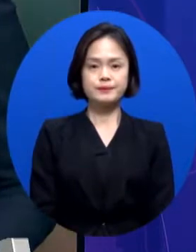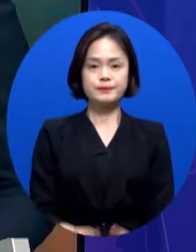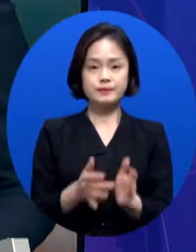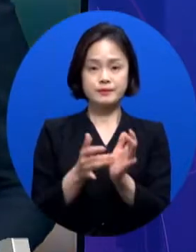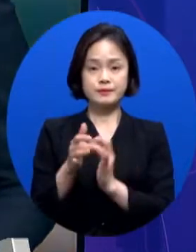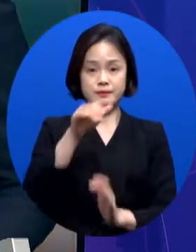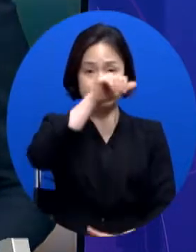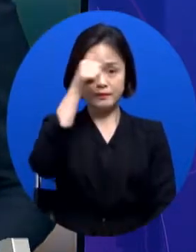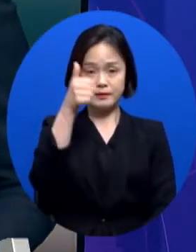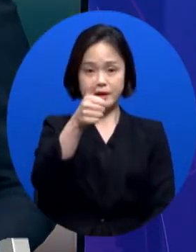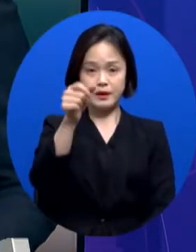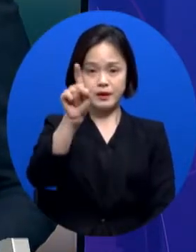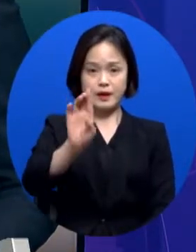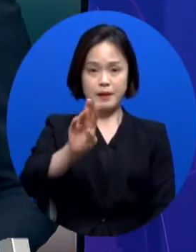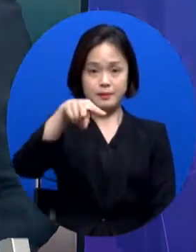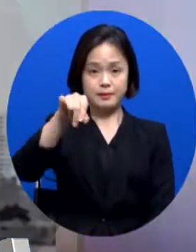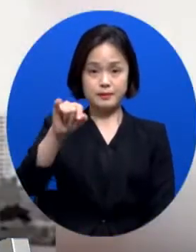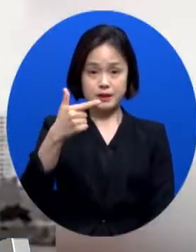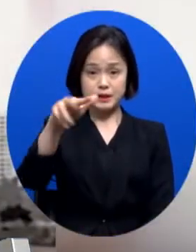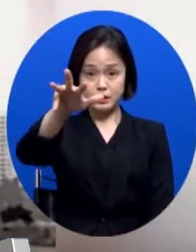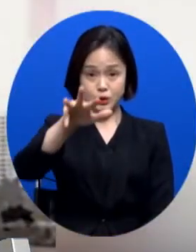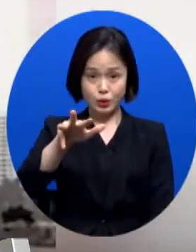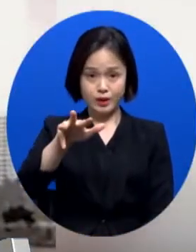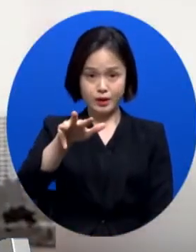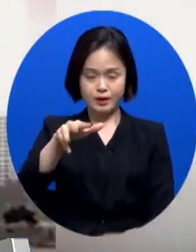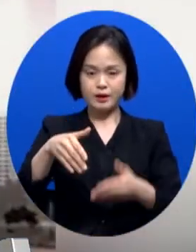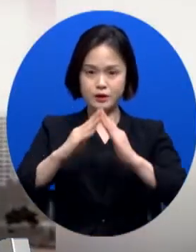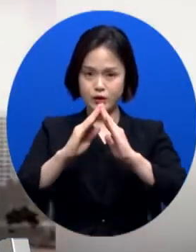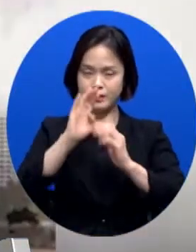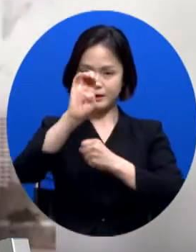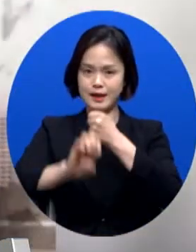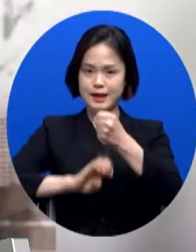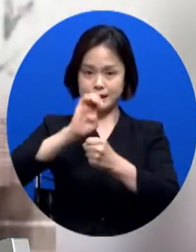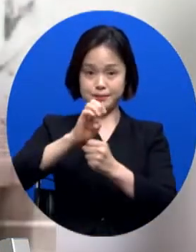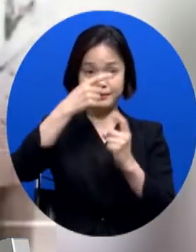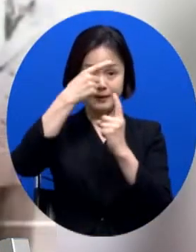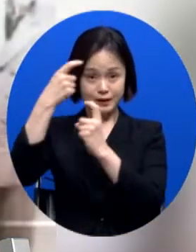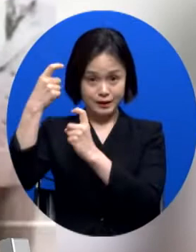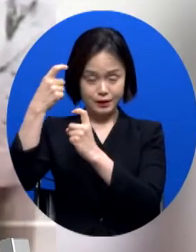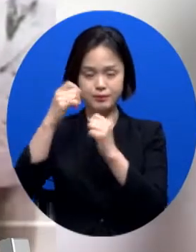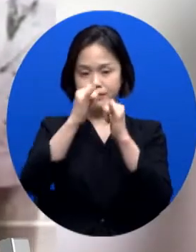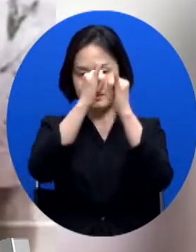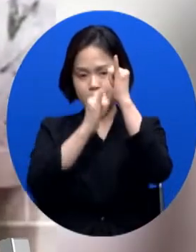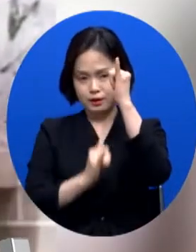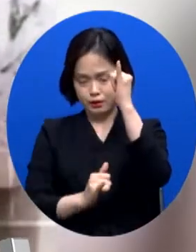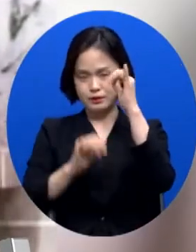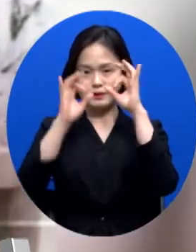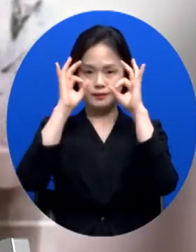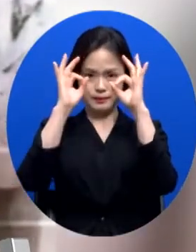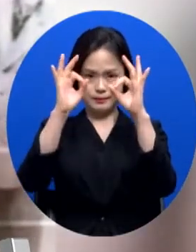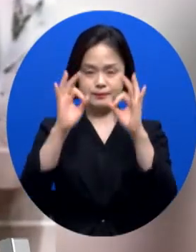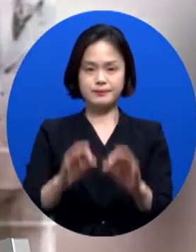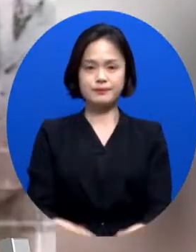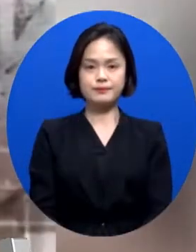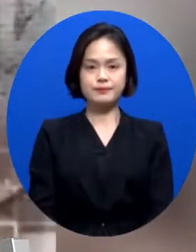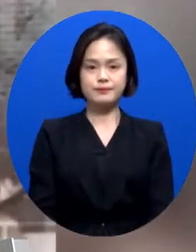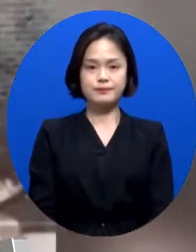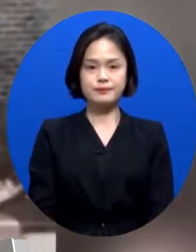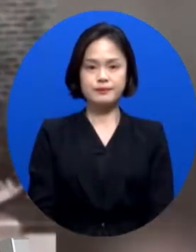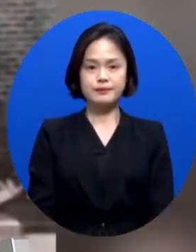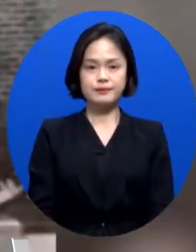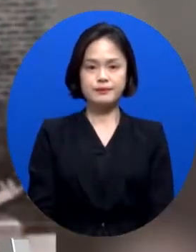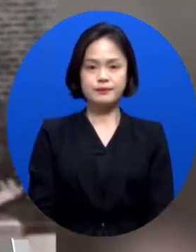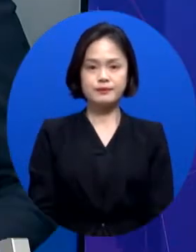대한예술기장로의 합신총회가 설립 40주년을 맞았습니다. 합신총회의 지난 역사와 발자취를 잠시 후에